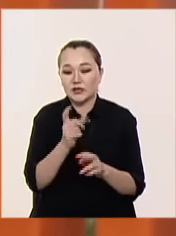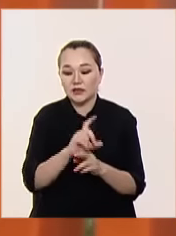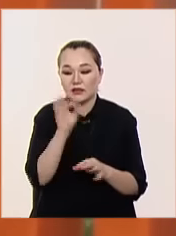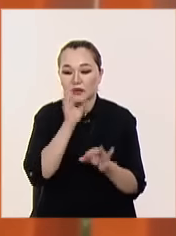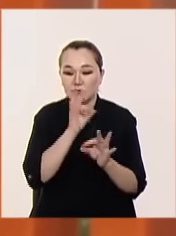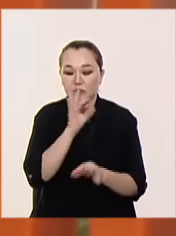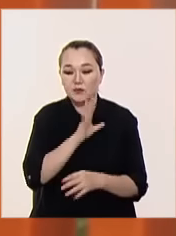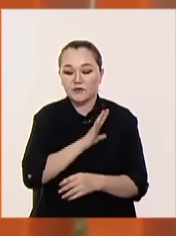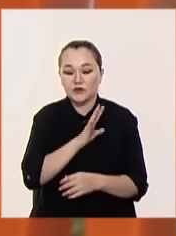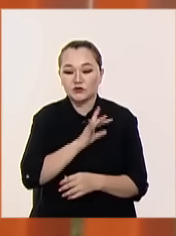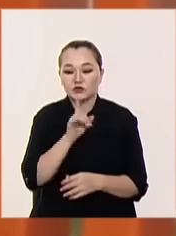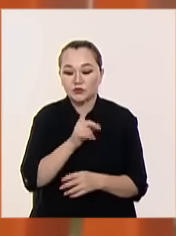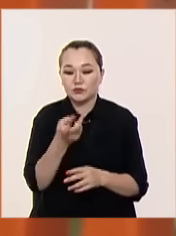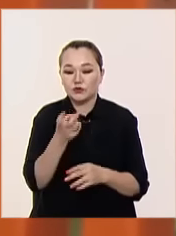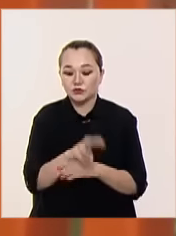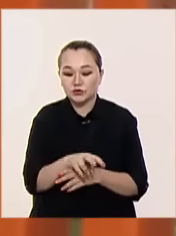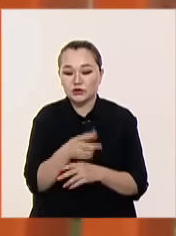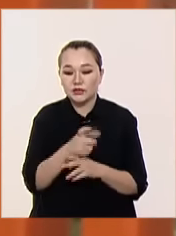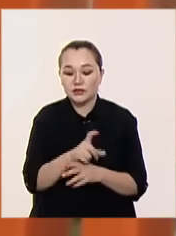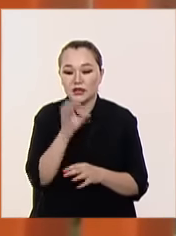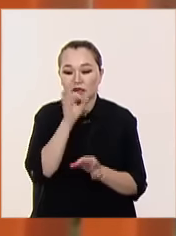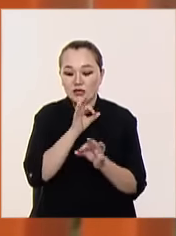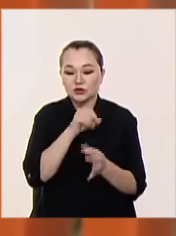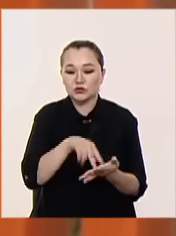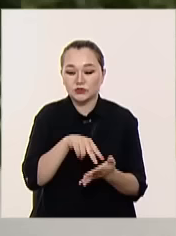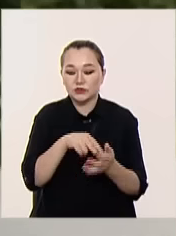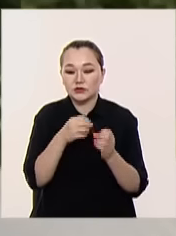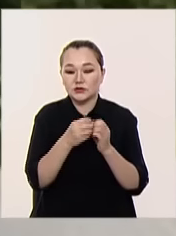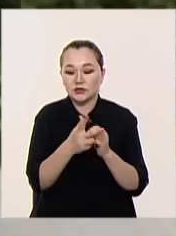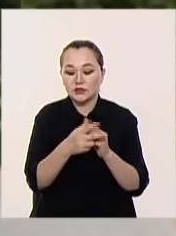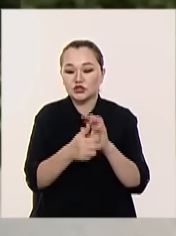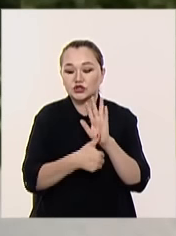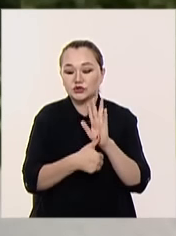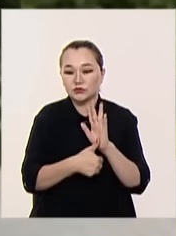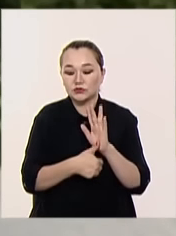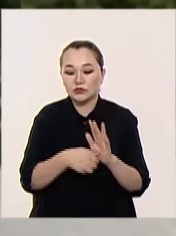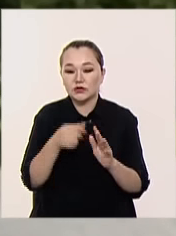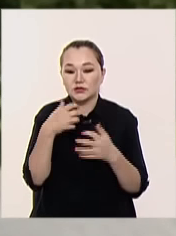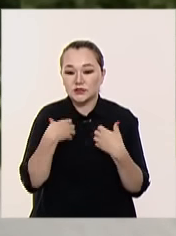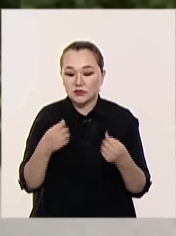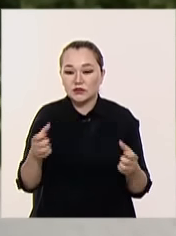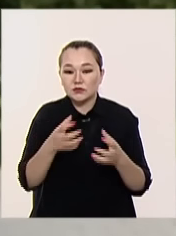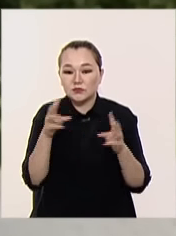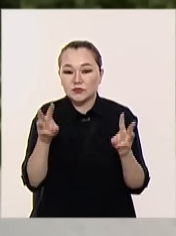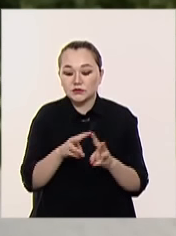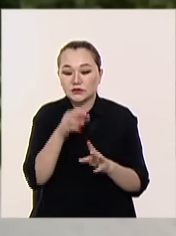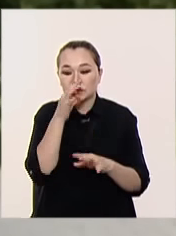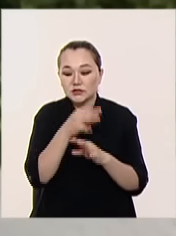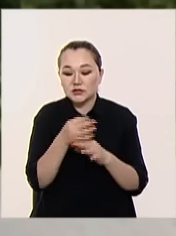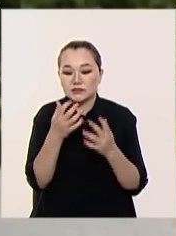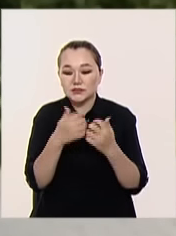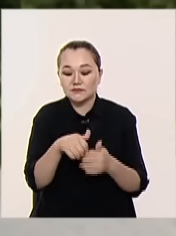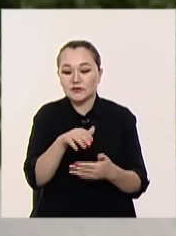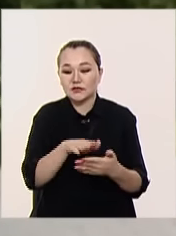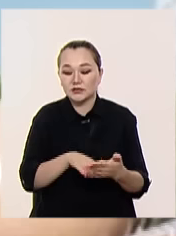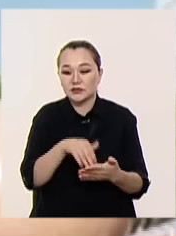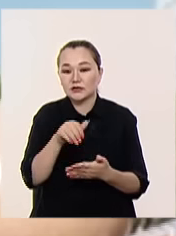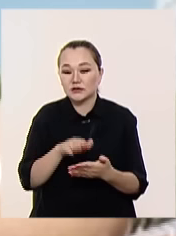Ну, бывает так, что придешь, а это лекарство стоит 13600. Бірақ денсаулық сақтау министрлігінің өкілдері цифрлық таңбалауды енгізу